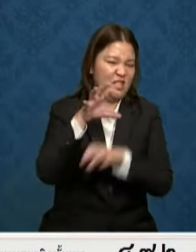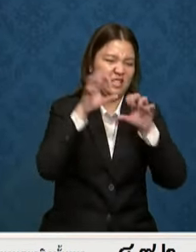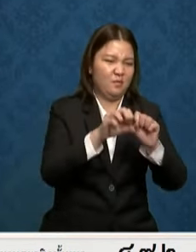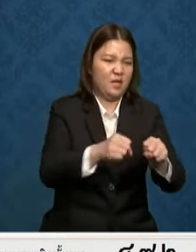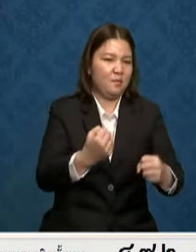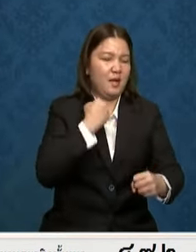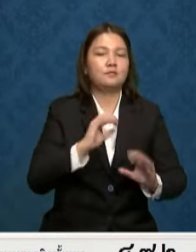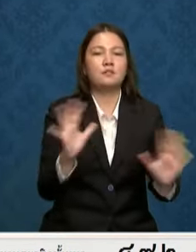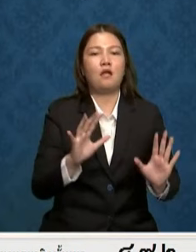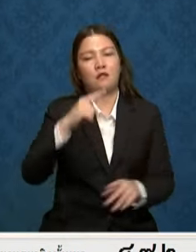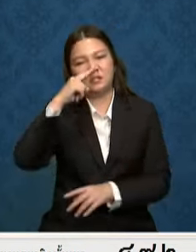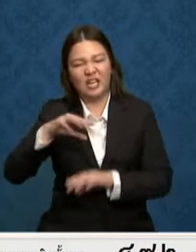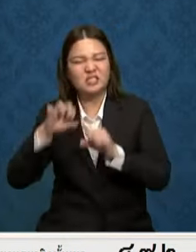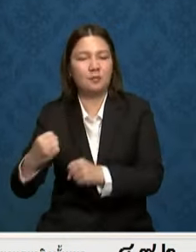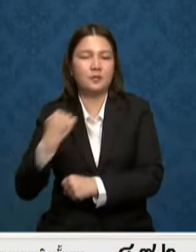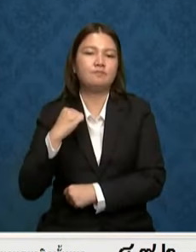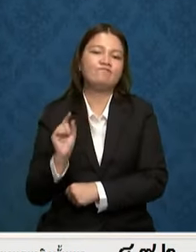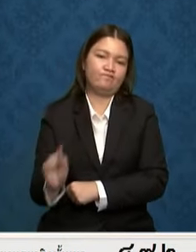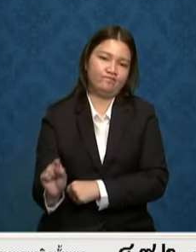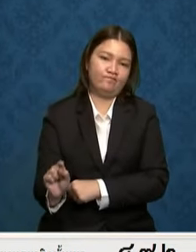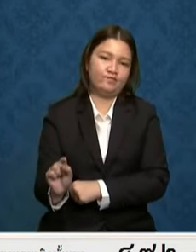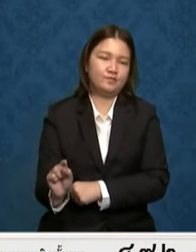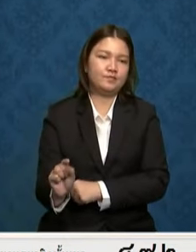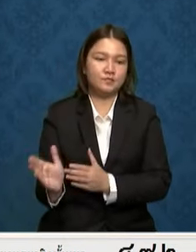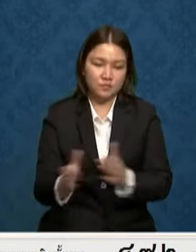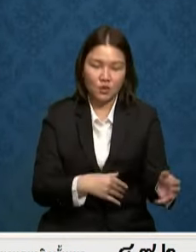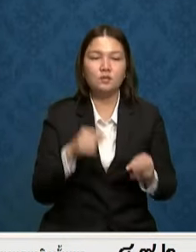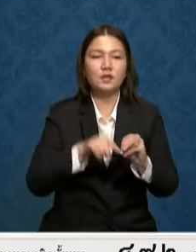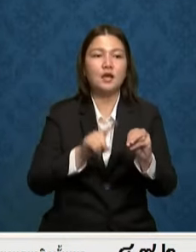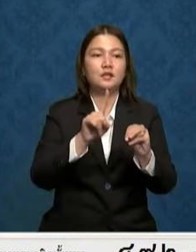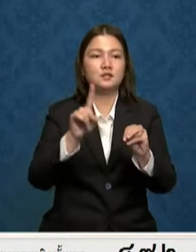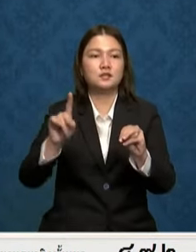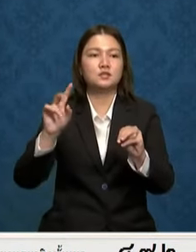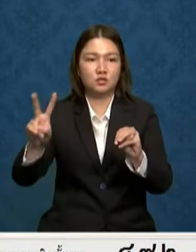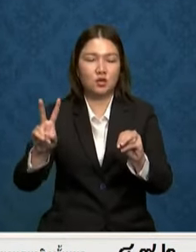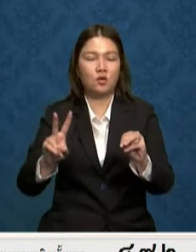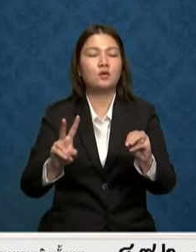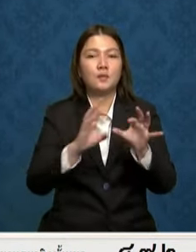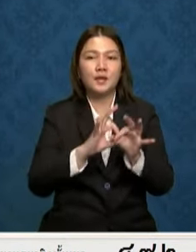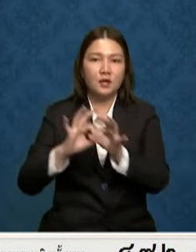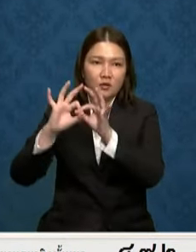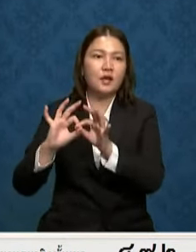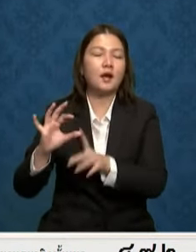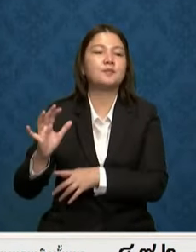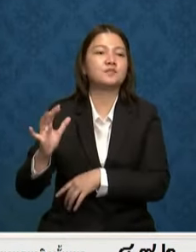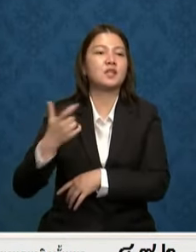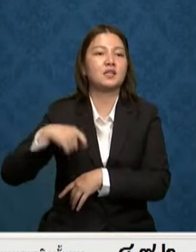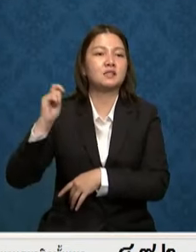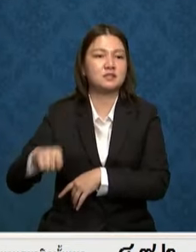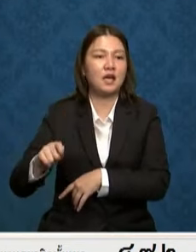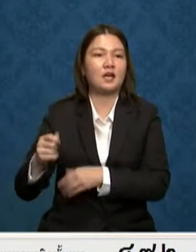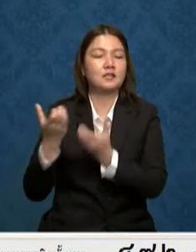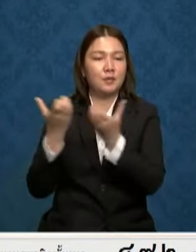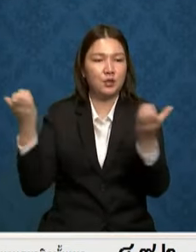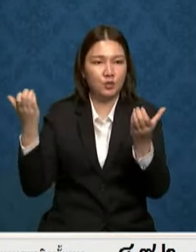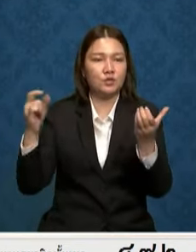ต้องต้องแก้ไขความเข้าใจผิดคือไอ้เรื่องมาตรา112กับคำวินิจชัยศาลรัฐธรรมนูญและและมาตรา 6ของรัฐธรรมนูญไทยนะ